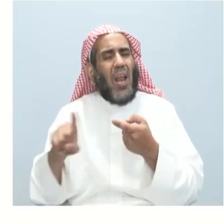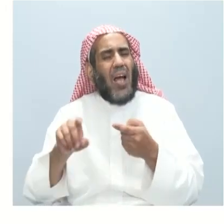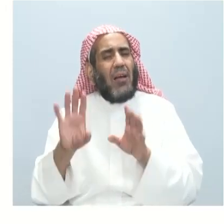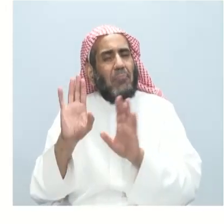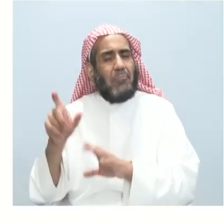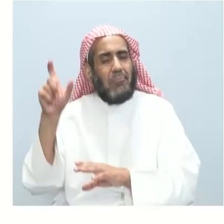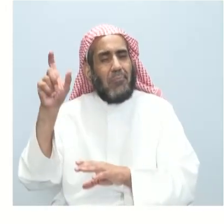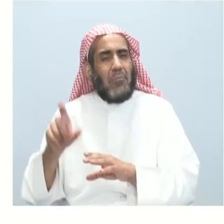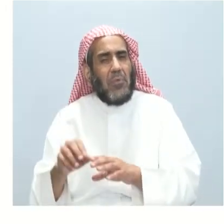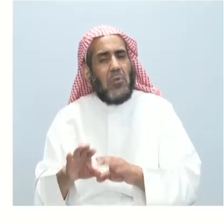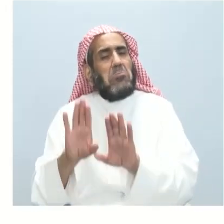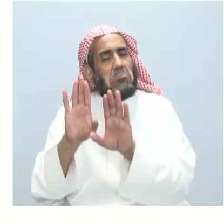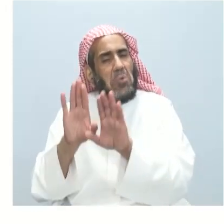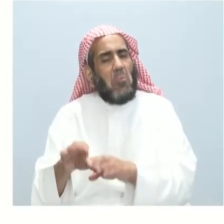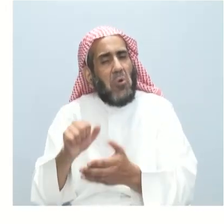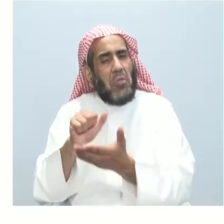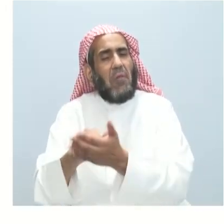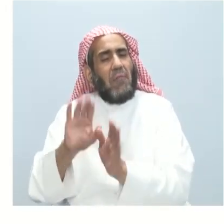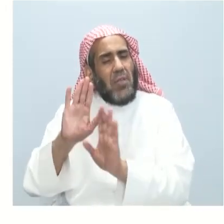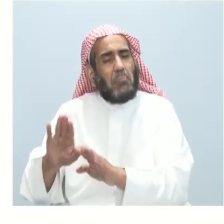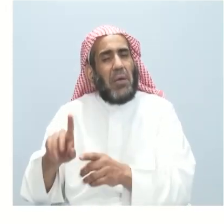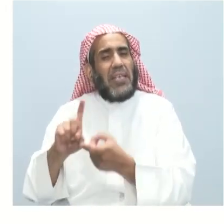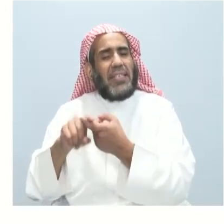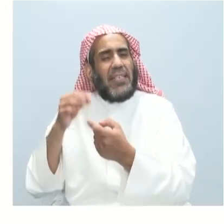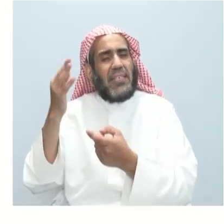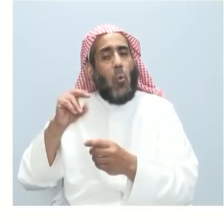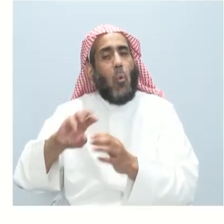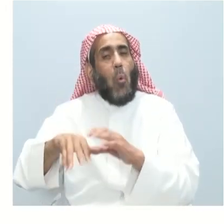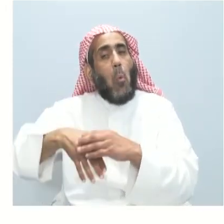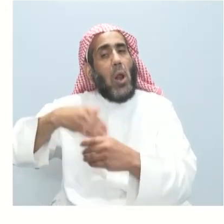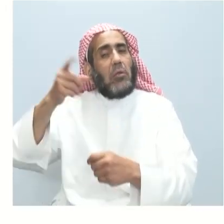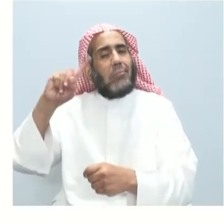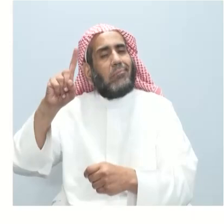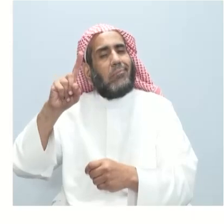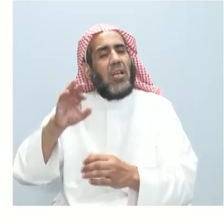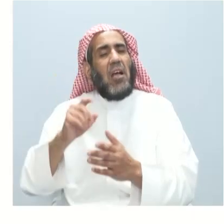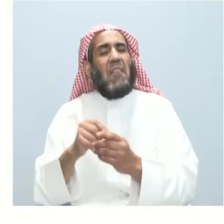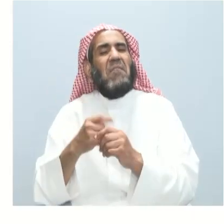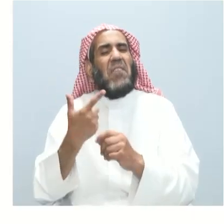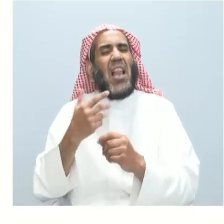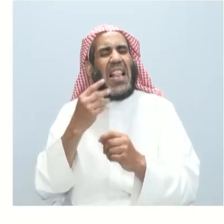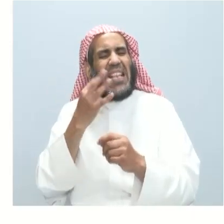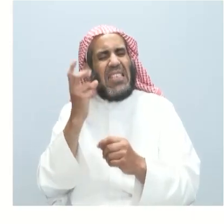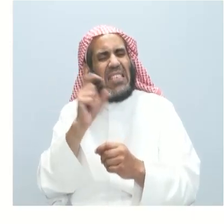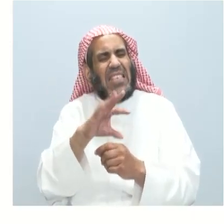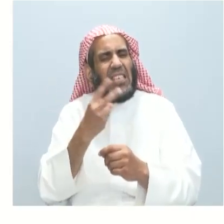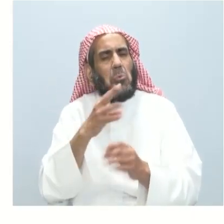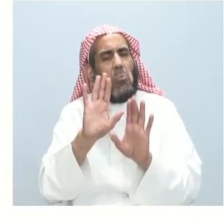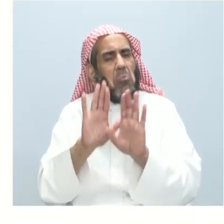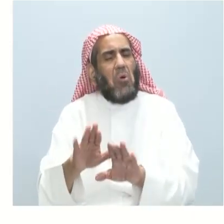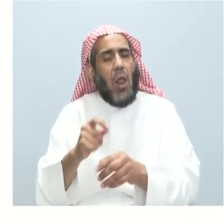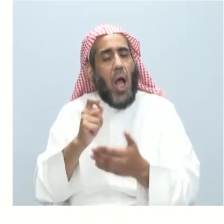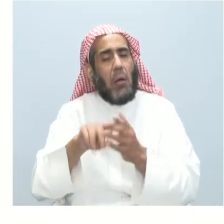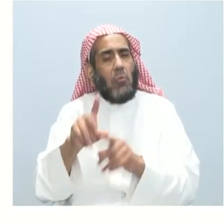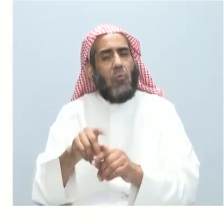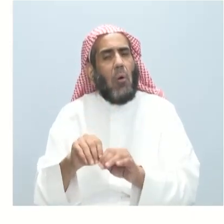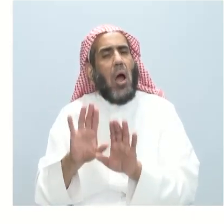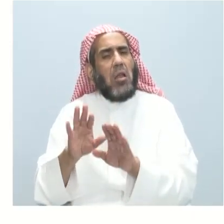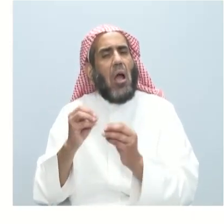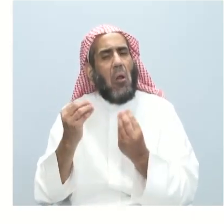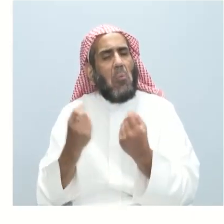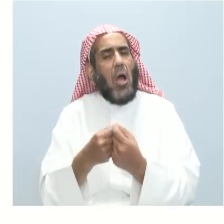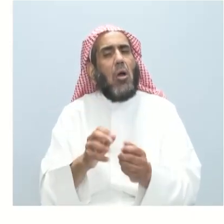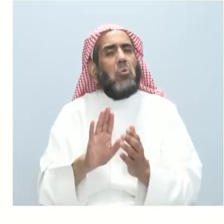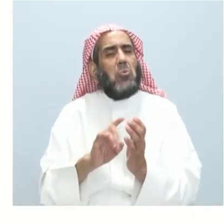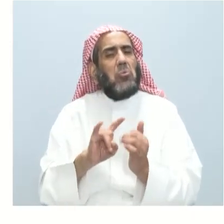هذه المطلقه تمكث في بيت زوجها ولا تخرج منه في العده ولها احكام الزوجه فله ان يخلو بها